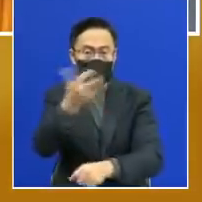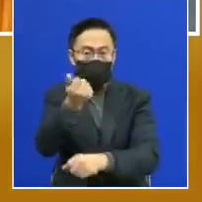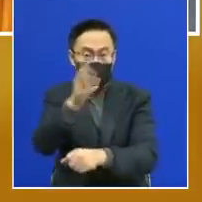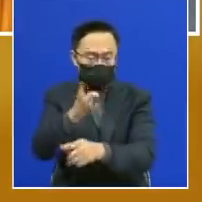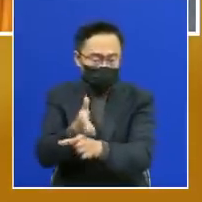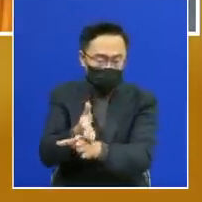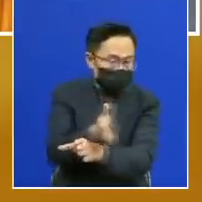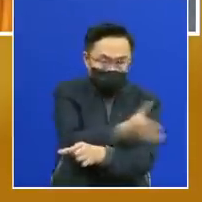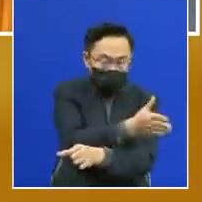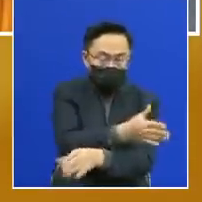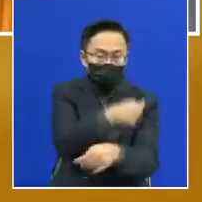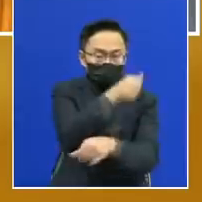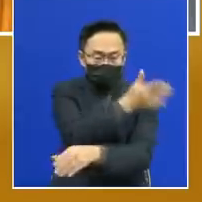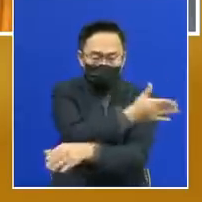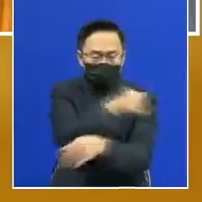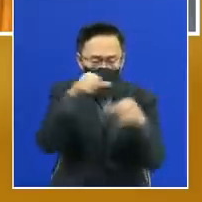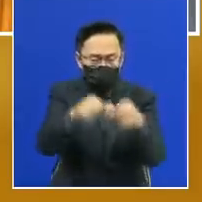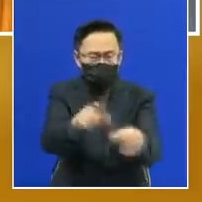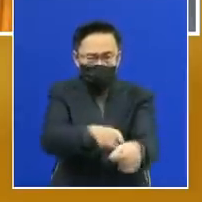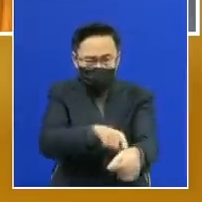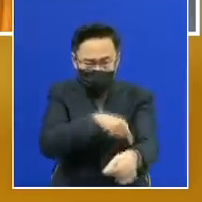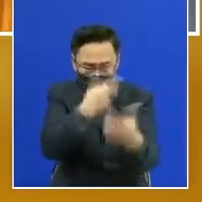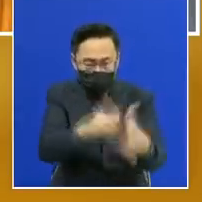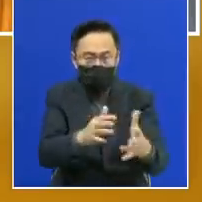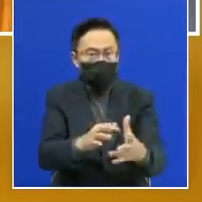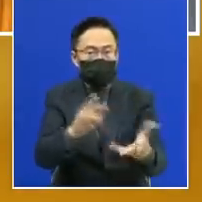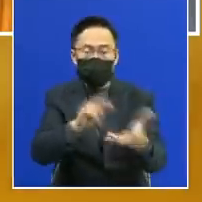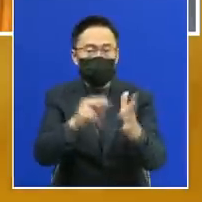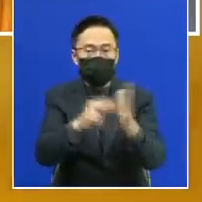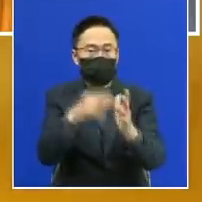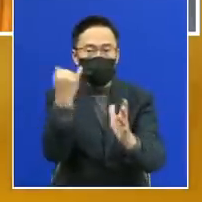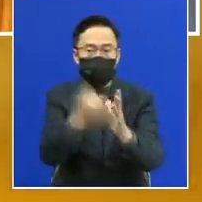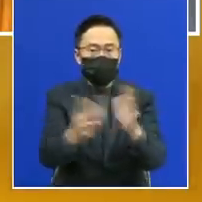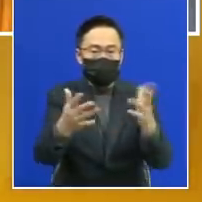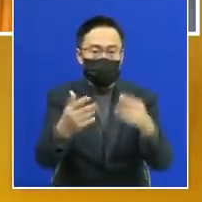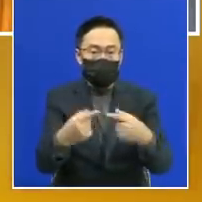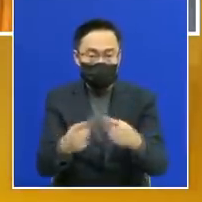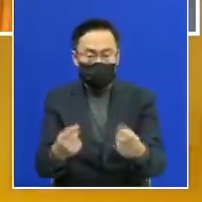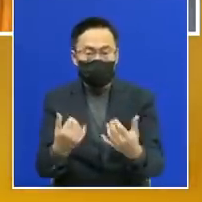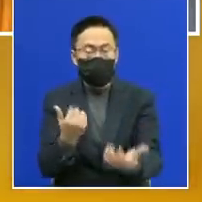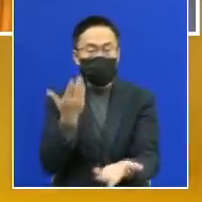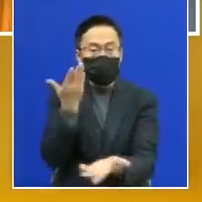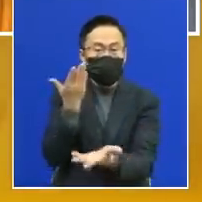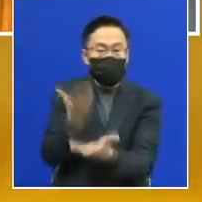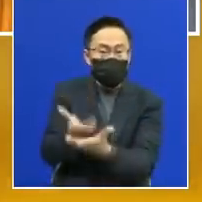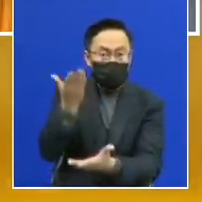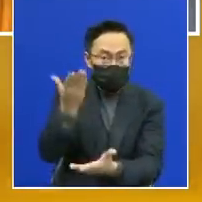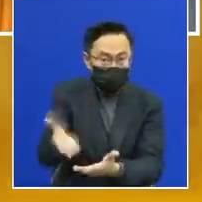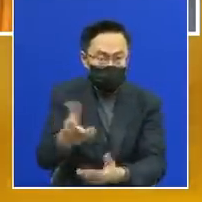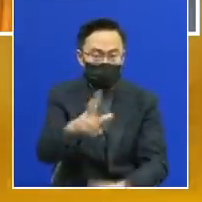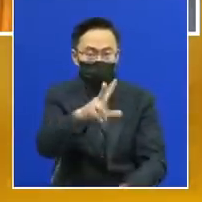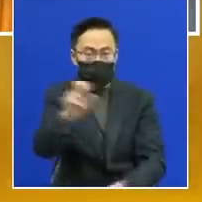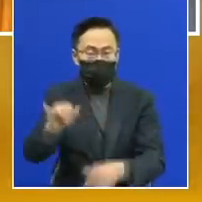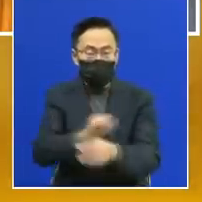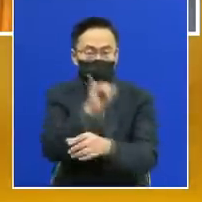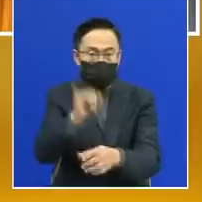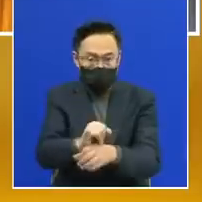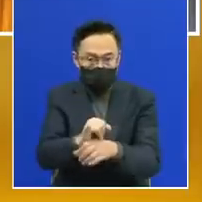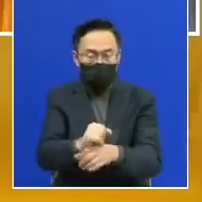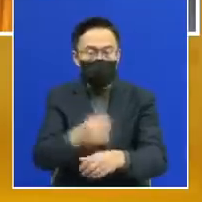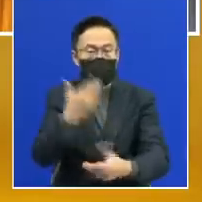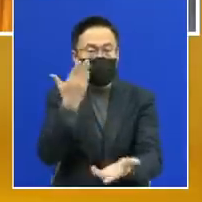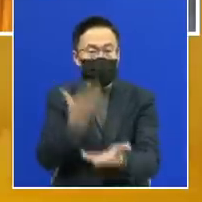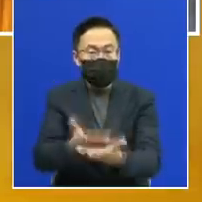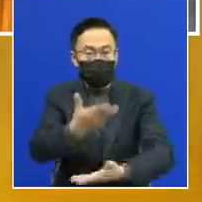ที่ดินตามเรื่องที่คุณสมปองเปิดเผยเองนะฮะ แล้วซื้อเยอะด้วยไง 300ไร่ไงมันจึงเป็นประเด็นว่าอ้าวมีการซื้อขายที่